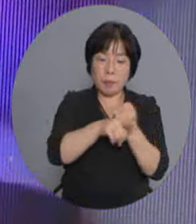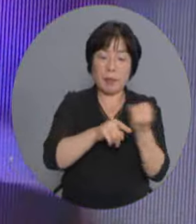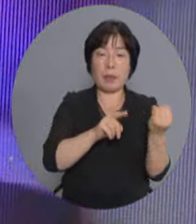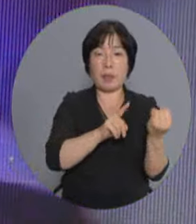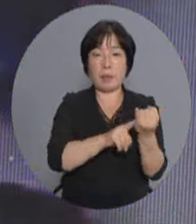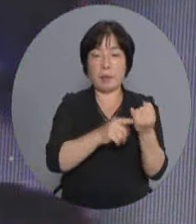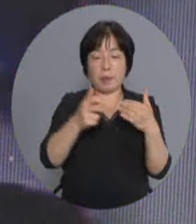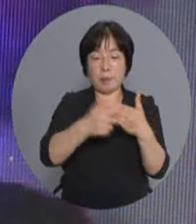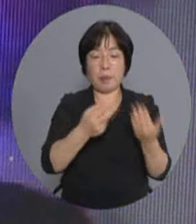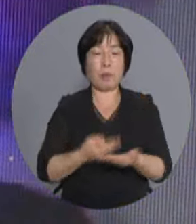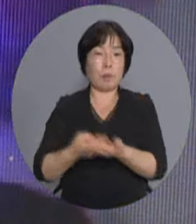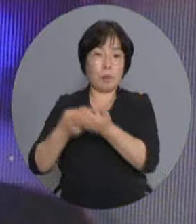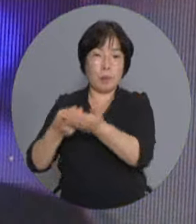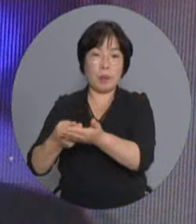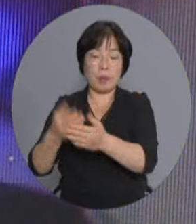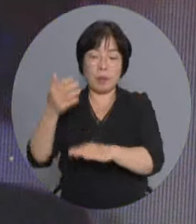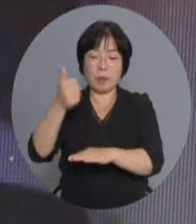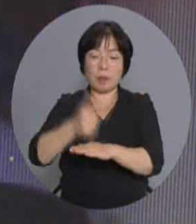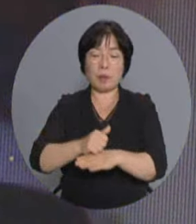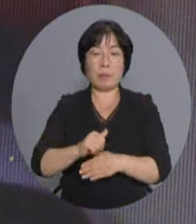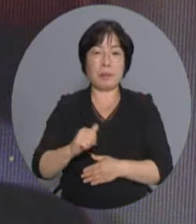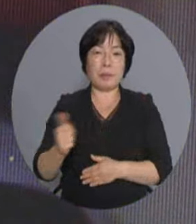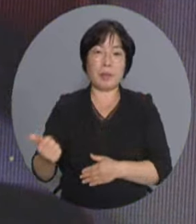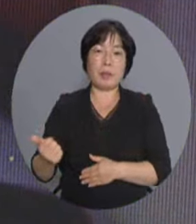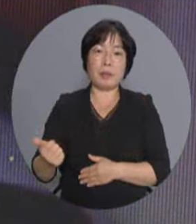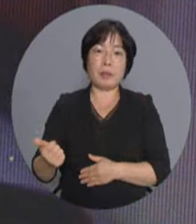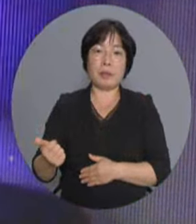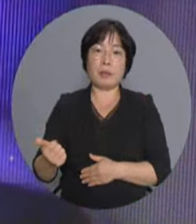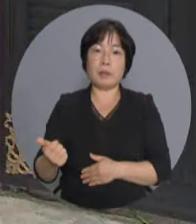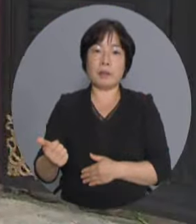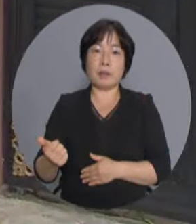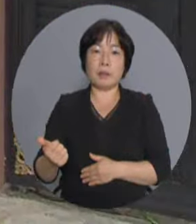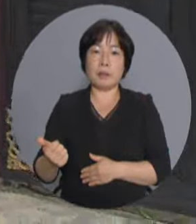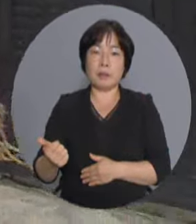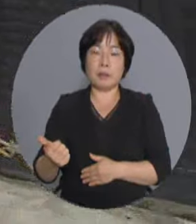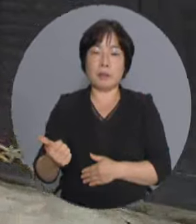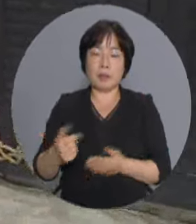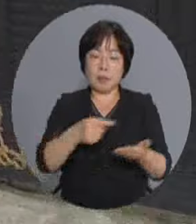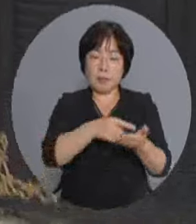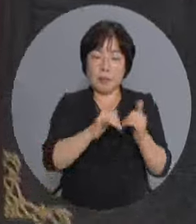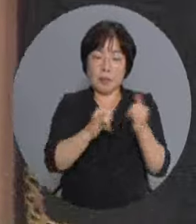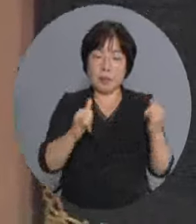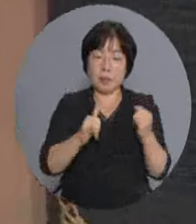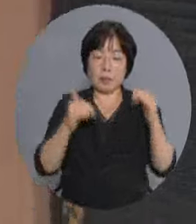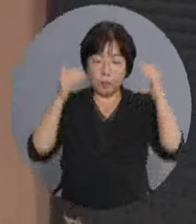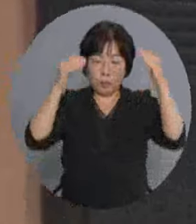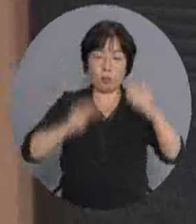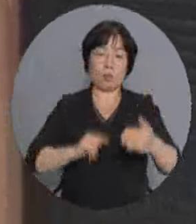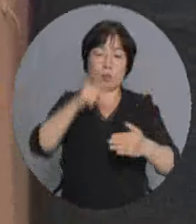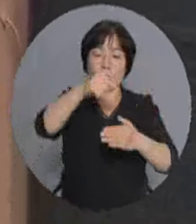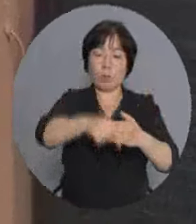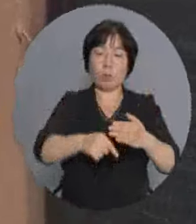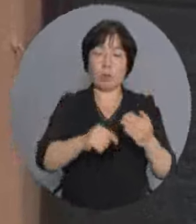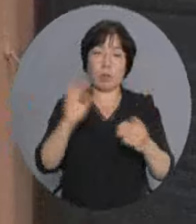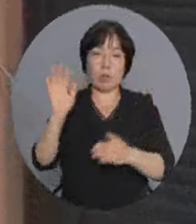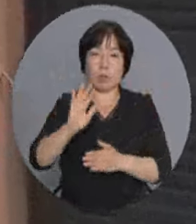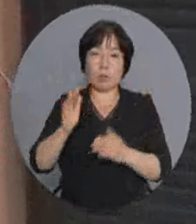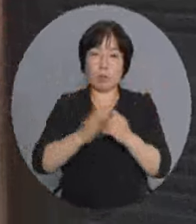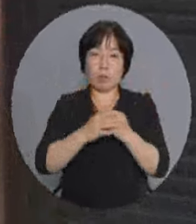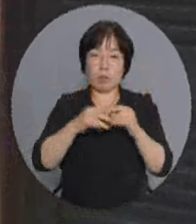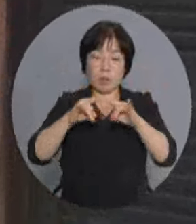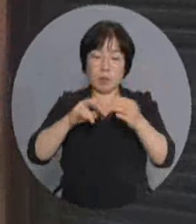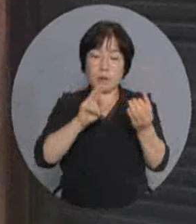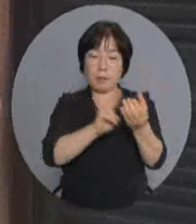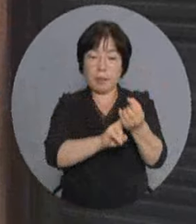할머니는 인근 병원으로 옮겨졌지만 결국 숨졌습니다. 피해자는 어른 키만 한 담을 넘어가는 대신 전기 계량기